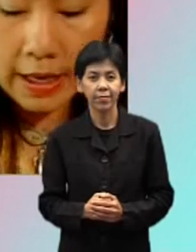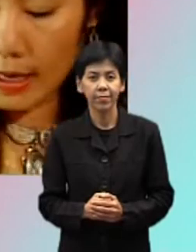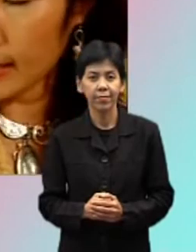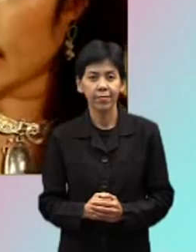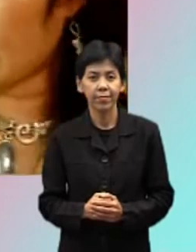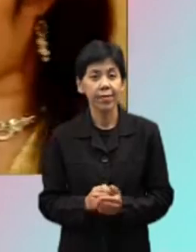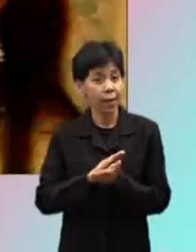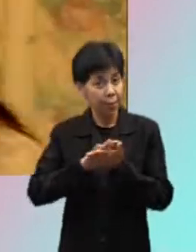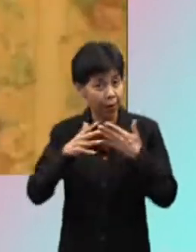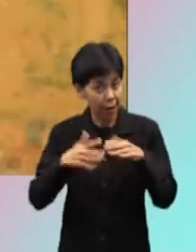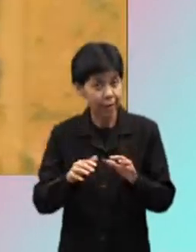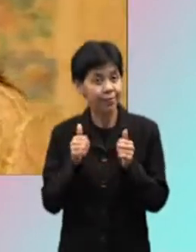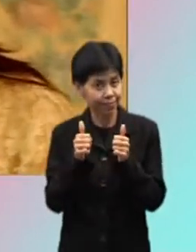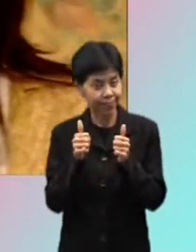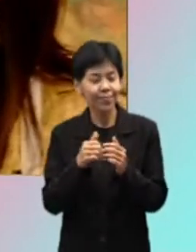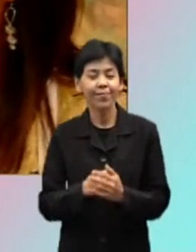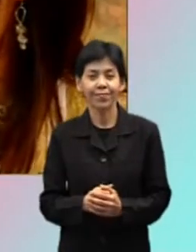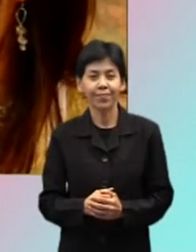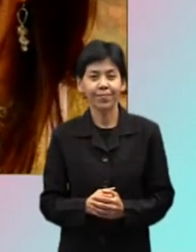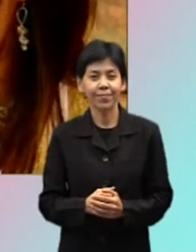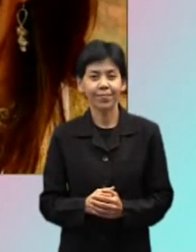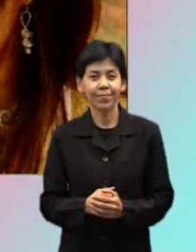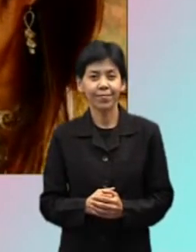โอเคนะคะใช้ได้แล้วนะคะ